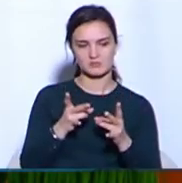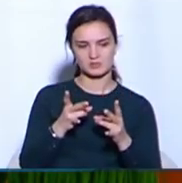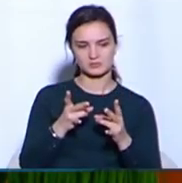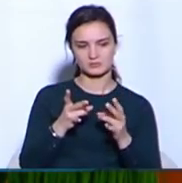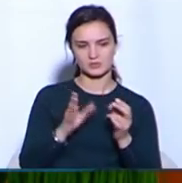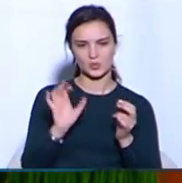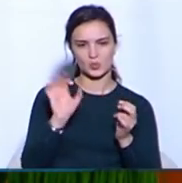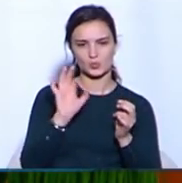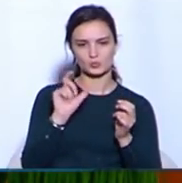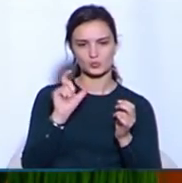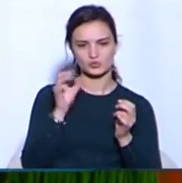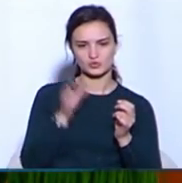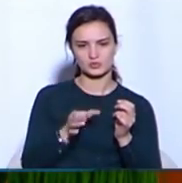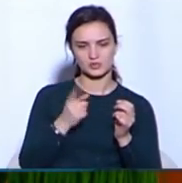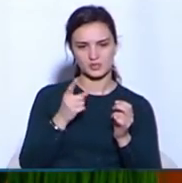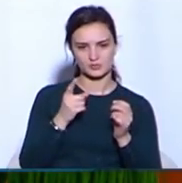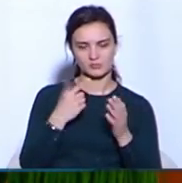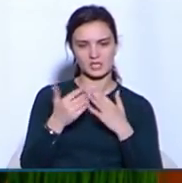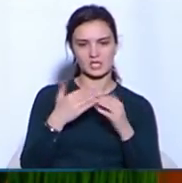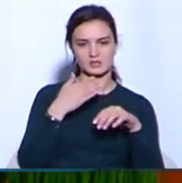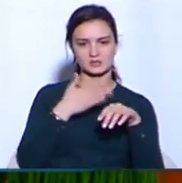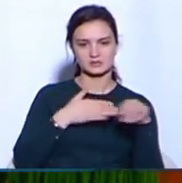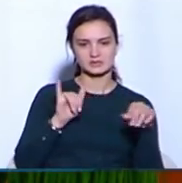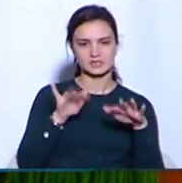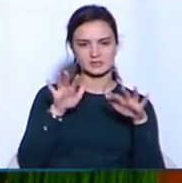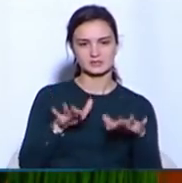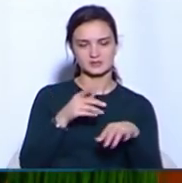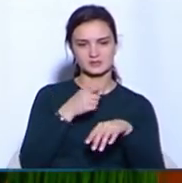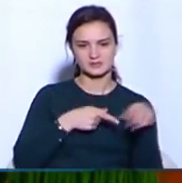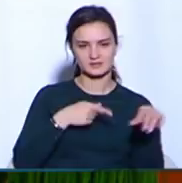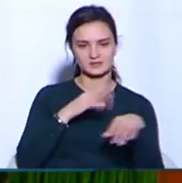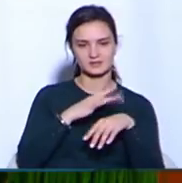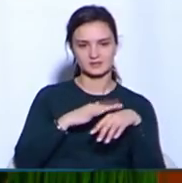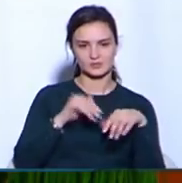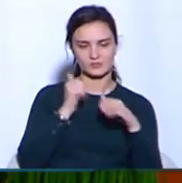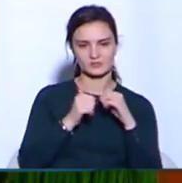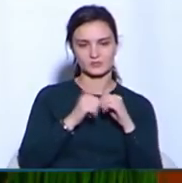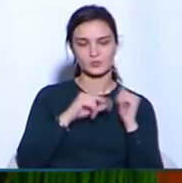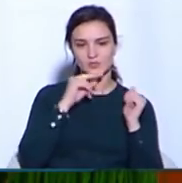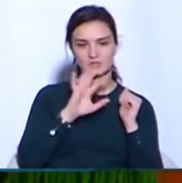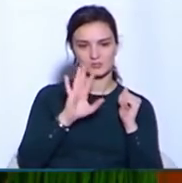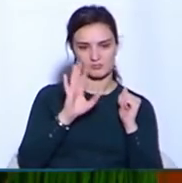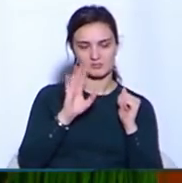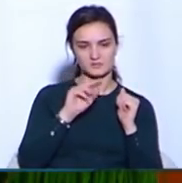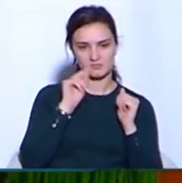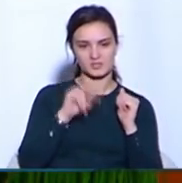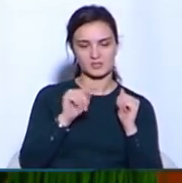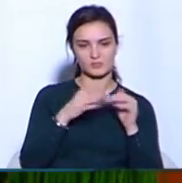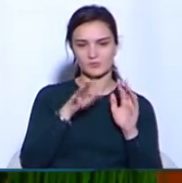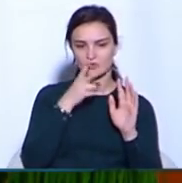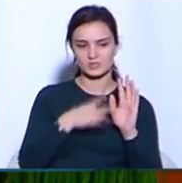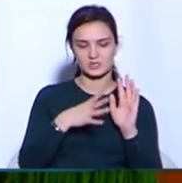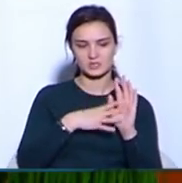ფეხზე ჩალურჯება, რატომ გაეჭრა ხელი, სად გაეჭრა. რაღაც ვაბრალებდი ყოველთვის უყურადღებობას. ეხლა როდესაც უკვე